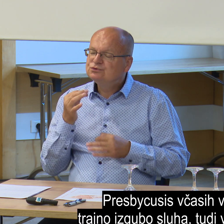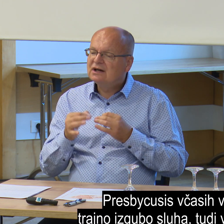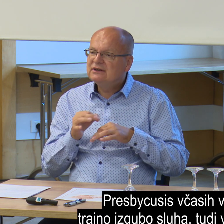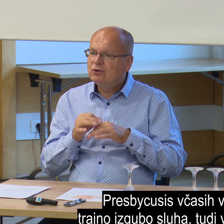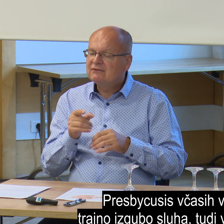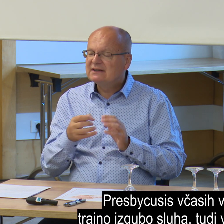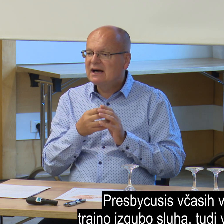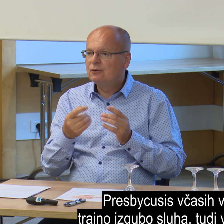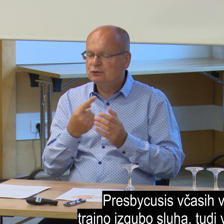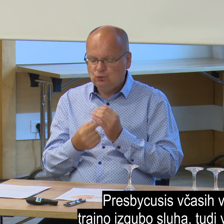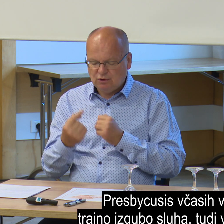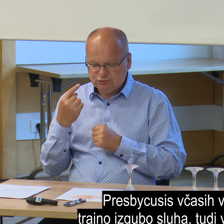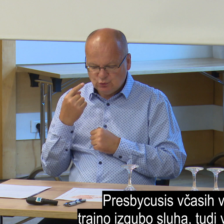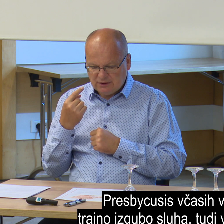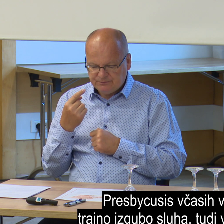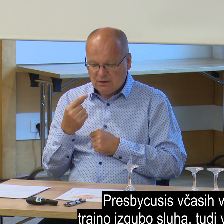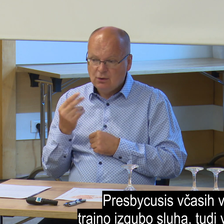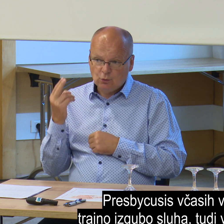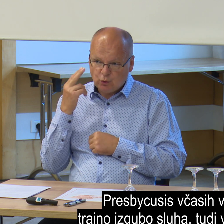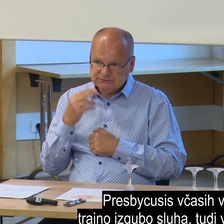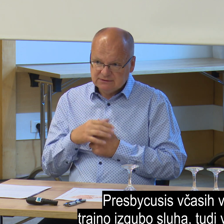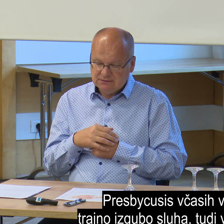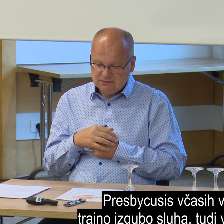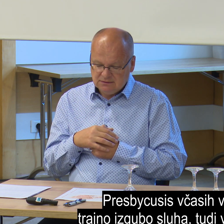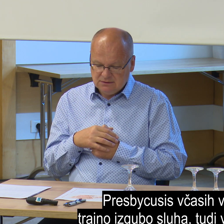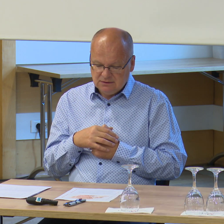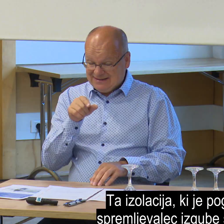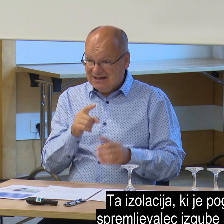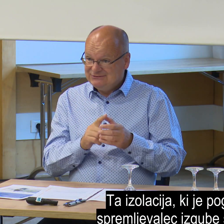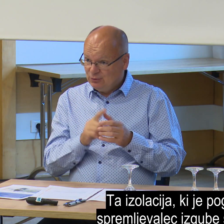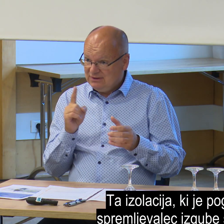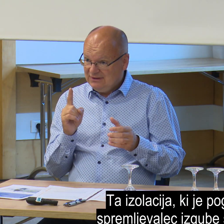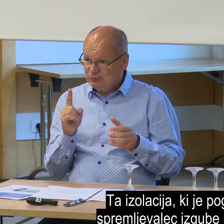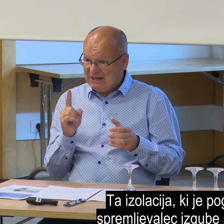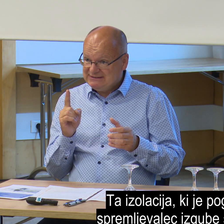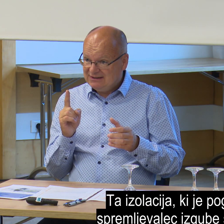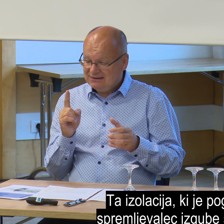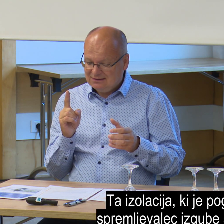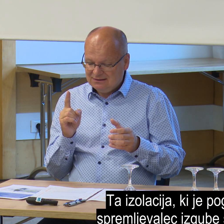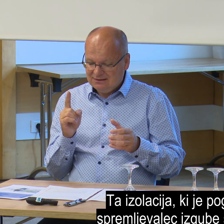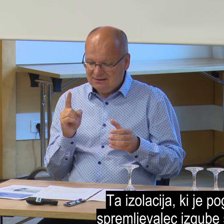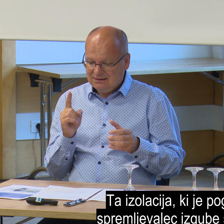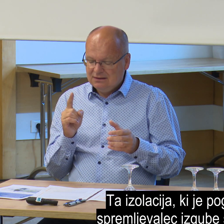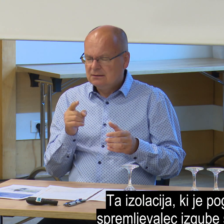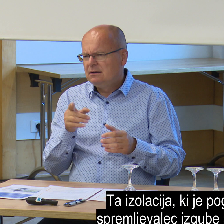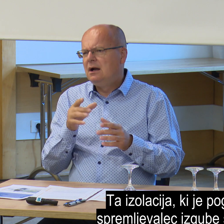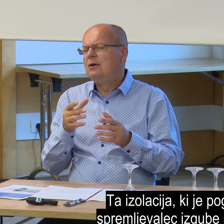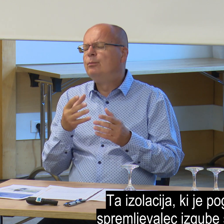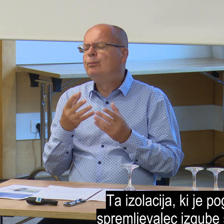Presbiakusis včasih vodi v trajno izgubo sluha, gluhoto. In ta